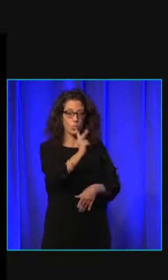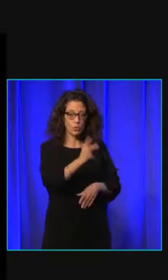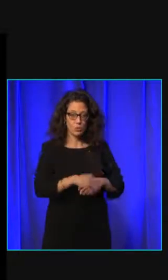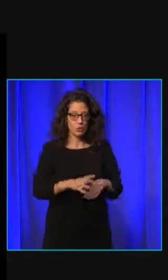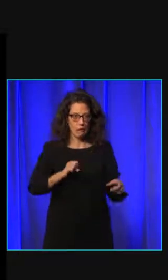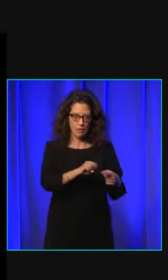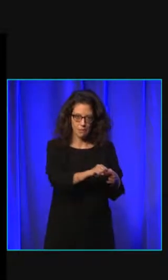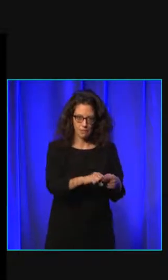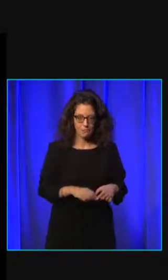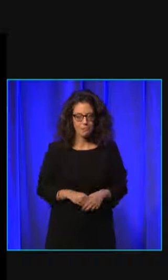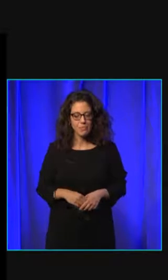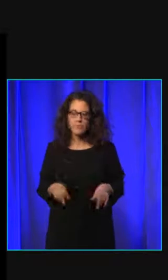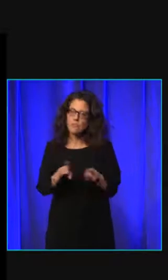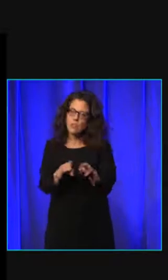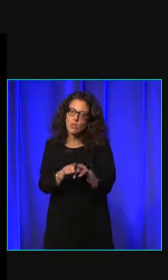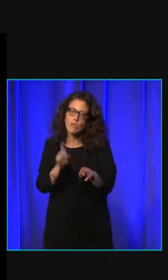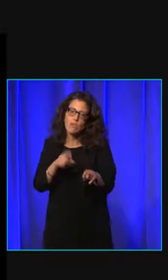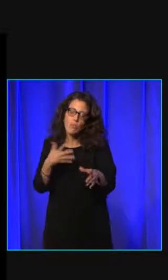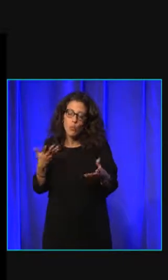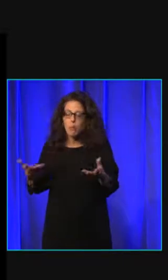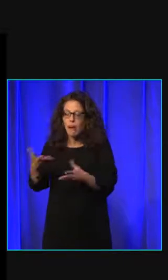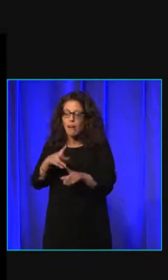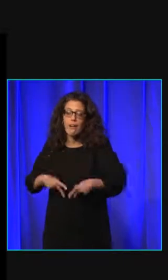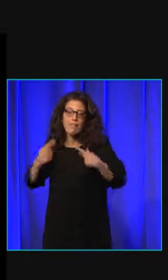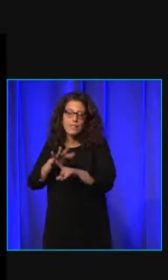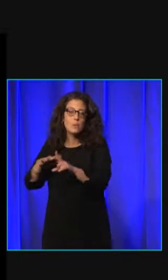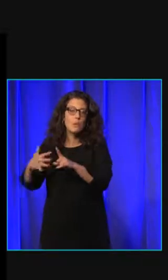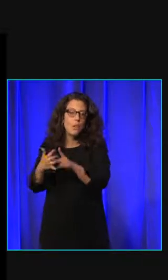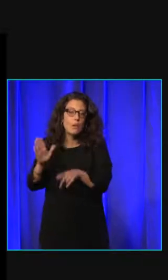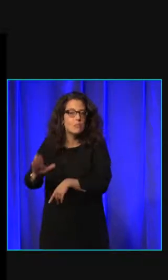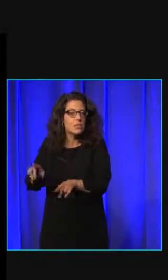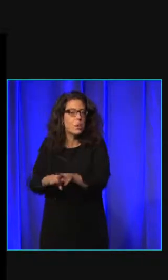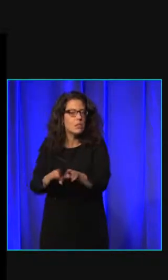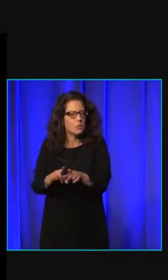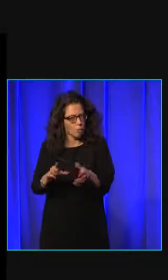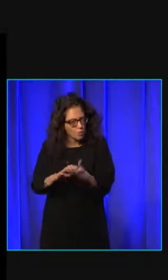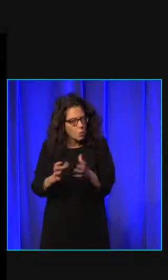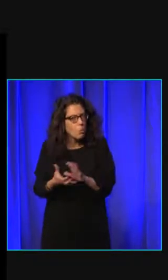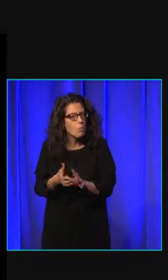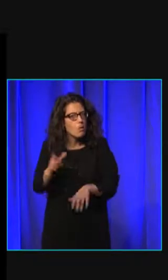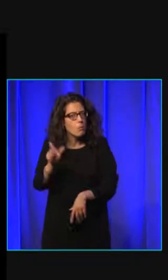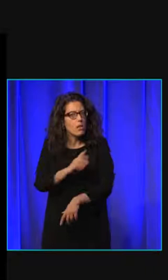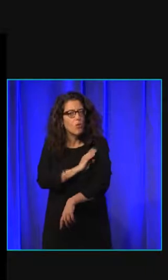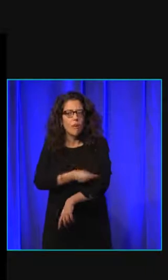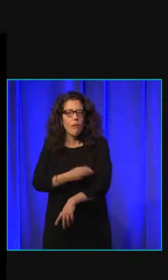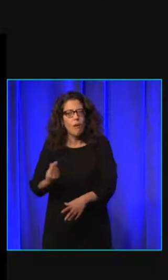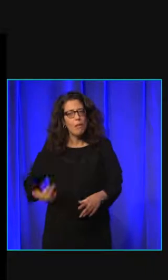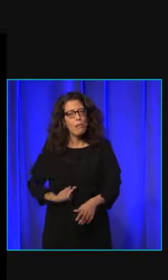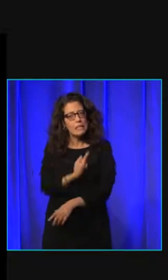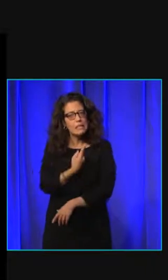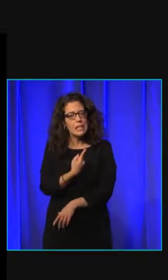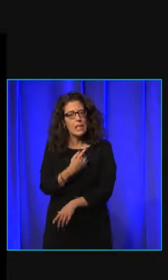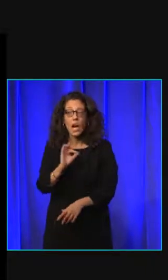puis, il faut quand même aussi qu'ils aient une vie sociale. Donc, c'est très compliqué. L'athlète qui est blessé, contrairement, il ne s'entraîne